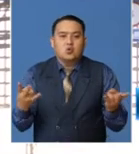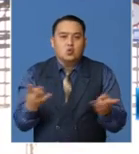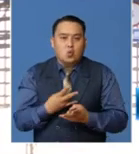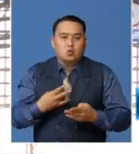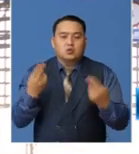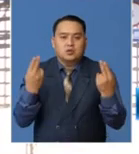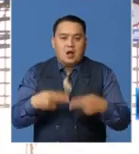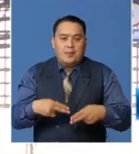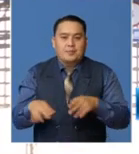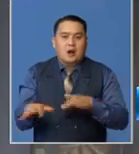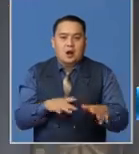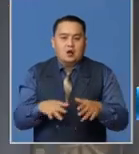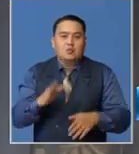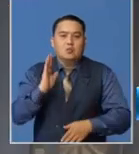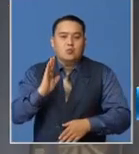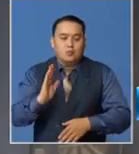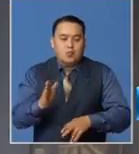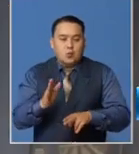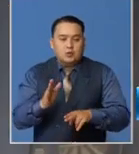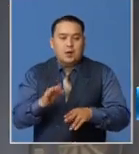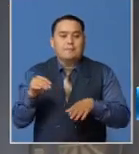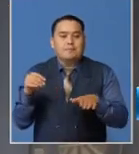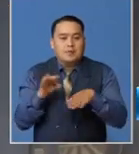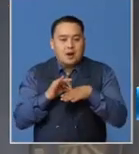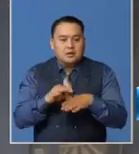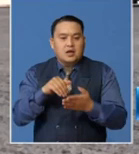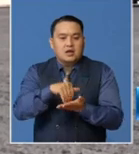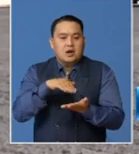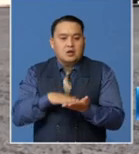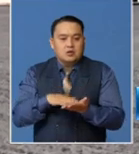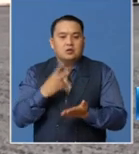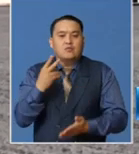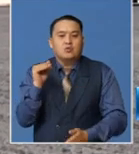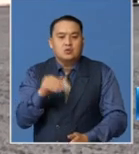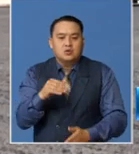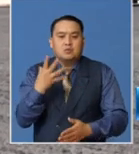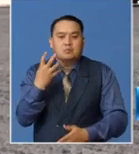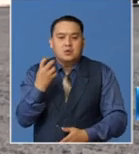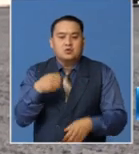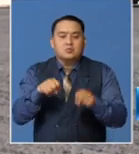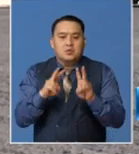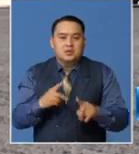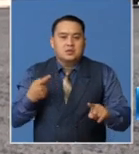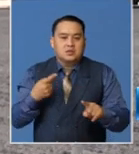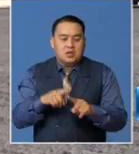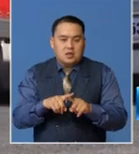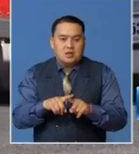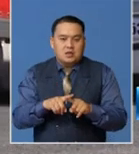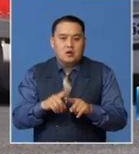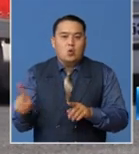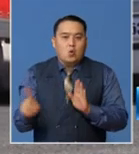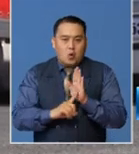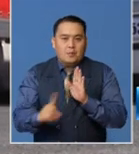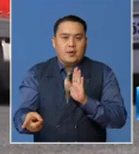процедур ожидается что ежедневно здесь будут проходить регистрацию около 2500 единиц транспортных средств в обе стороны